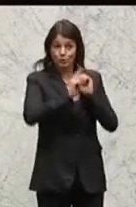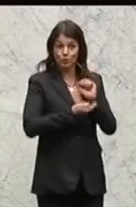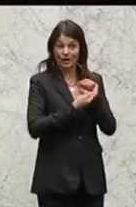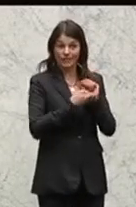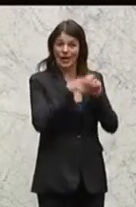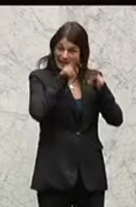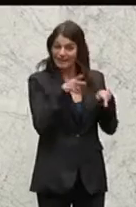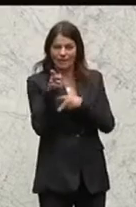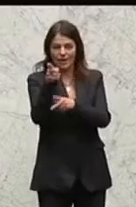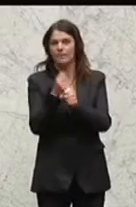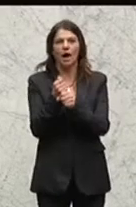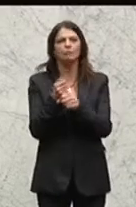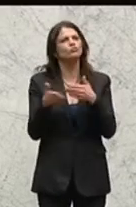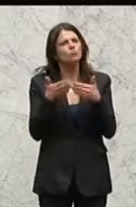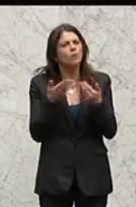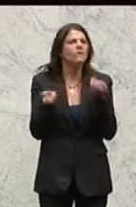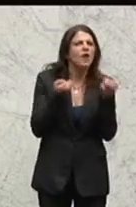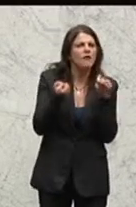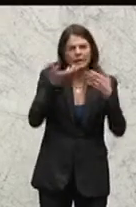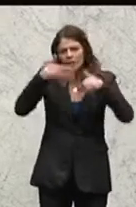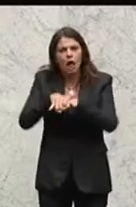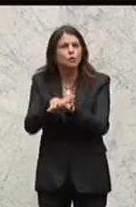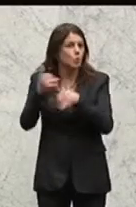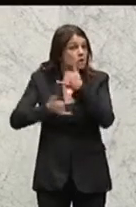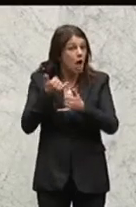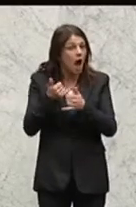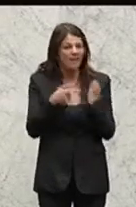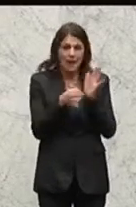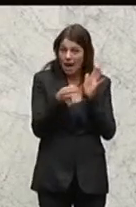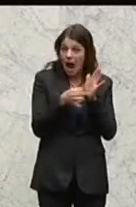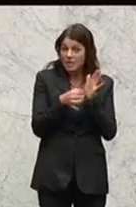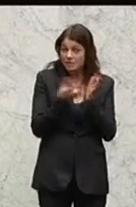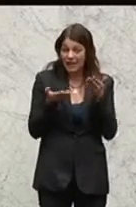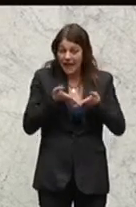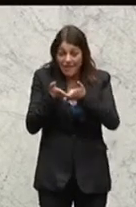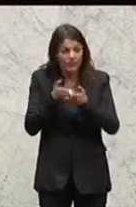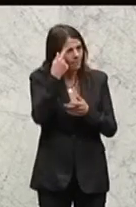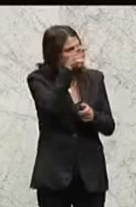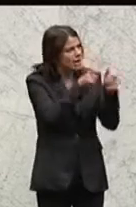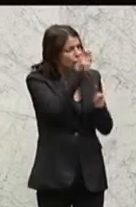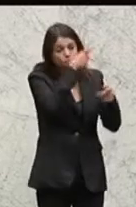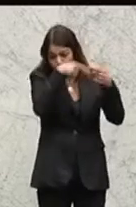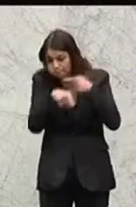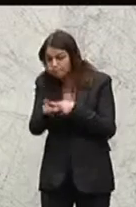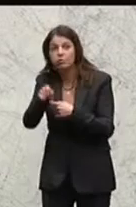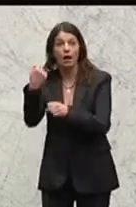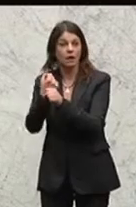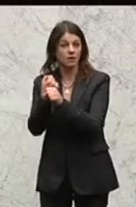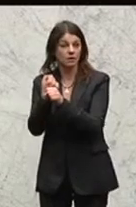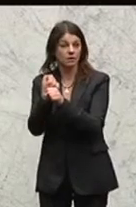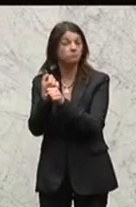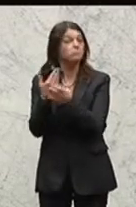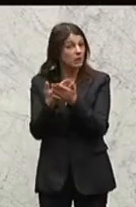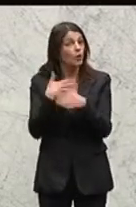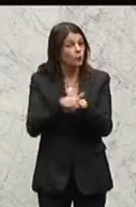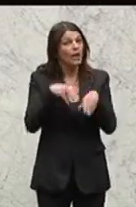es ums freiwillige Integrationsjahr geht. Das ist eine Maßnahme, die helfen kann, Menschen in Beschäftigung zu bringen. Deswegen halte ich es für richtig.